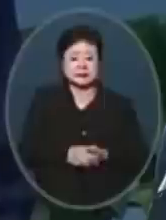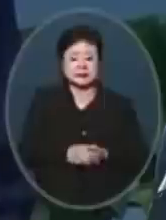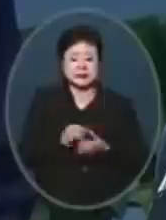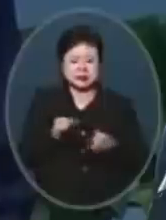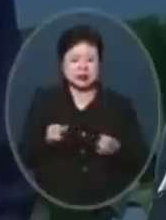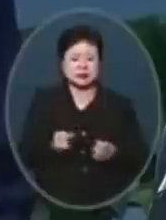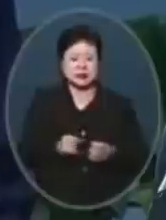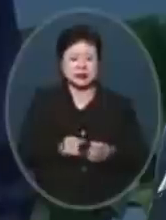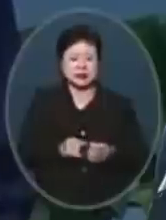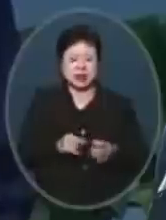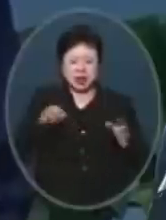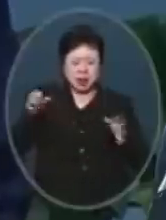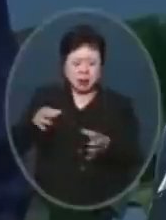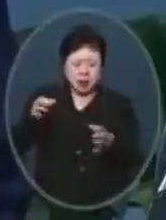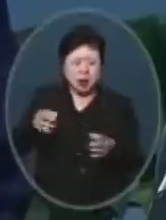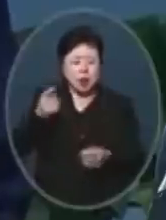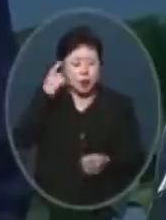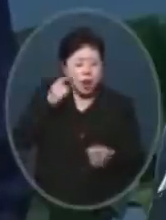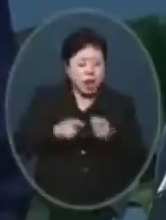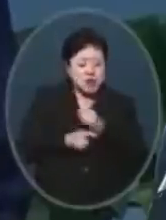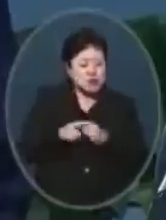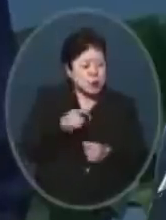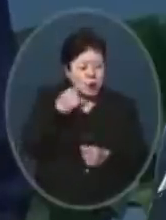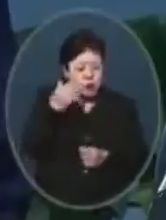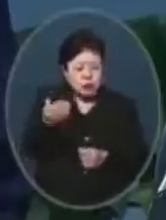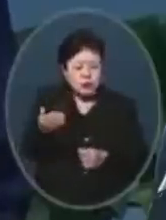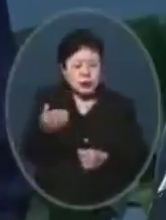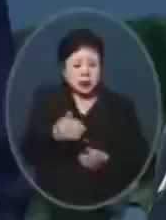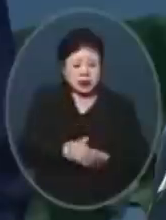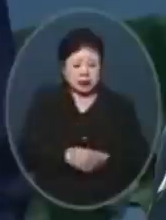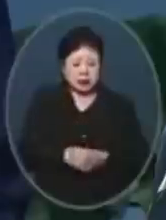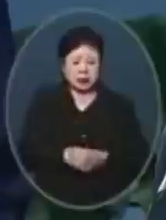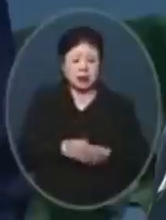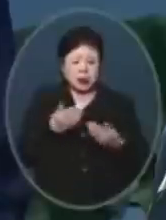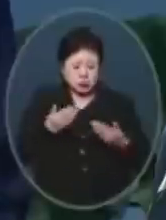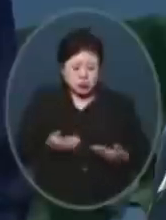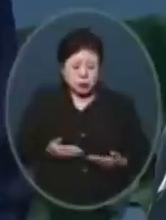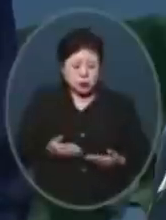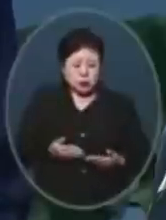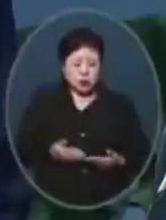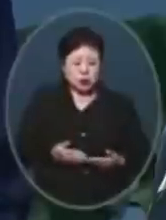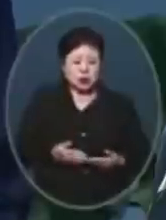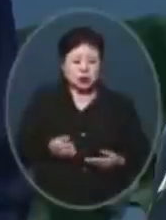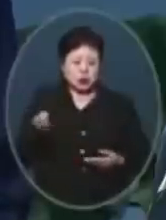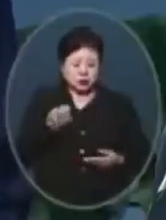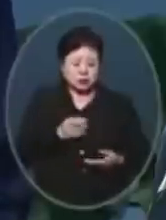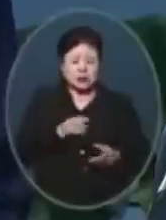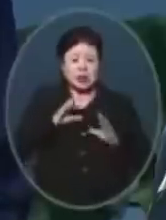문무백관들을 다 소집해서 이게 웬일이냐 그렇게 조용조용하고 잘 살던 나라가